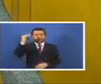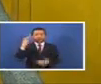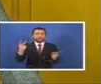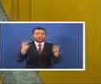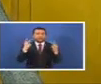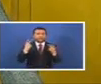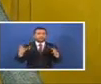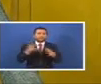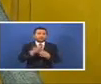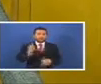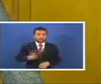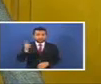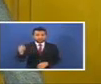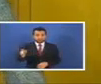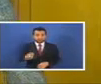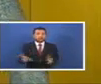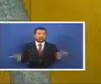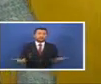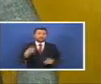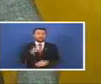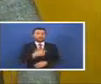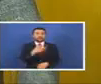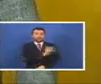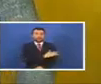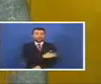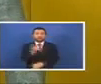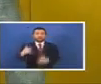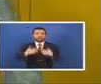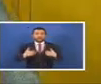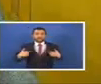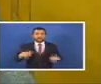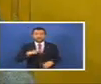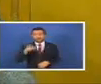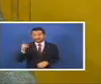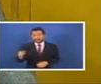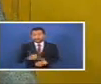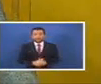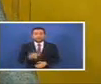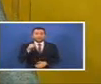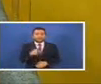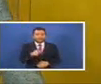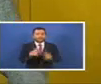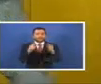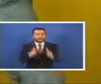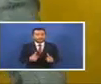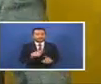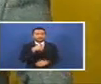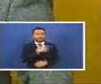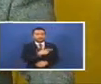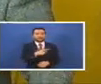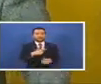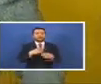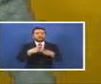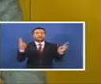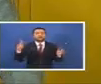dağlarına yaslanıyorsunuz. Eğer buna gücünüz ve cesaretiniz varsa bunun yeri işte